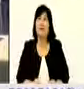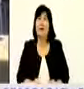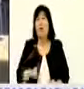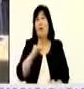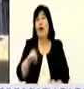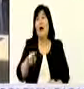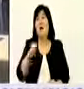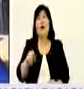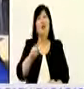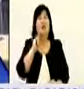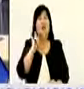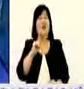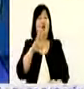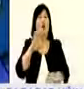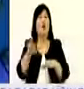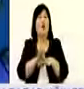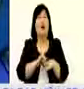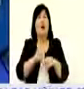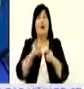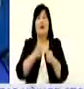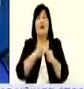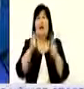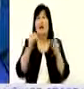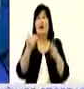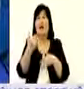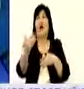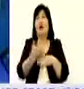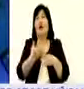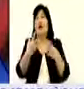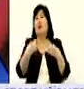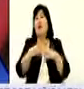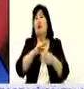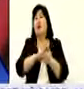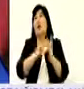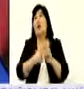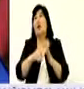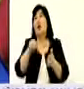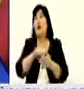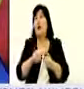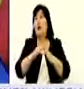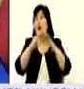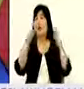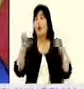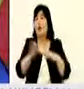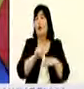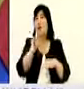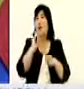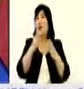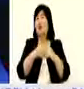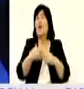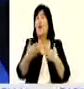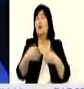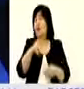«Пай-пай жас жұбайлар» ай тақырыбы түстеп тұрғандай жаңа қойылым жанұядағы жағдайға негізделген. Шаңырақ көтерген жас отбасылар